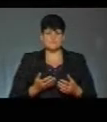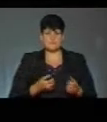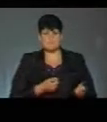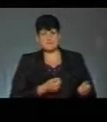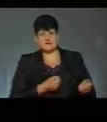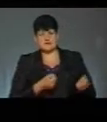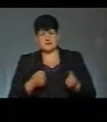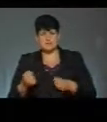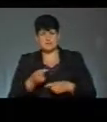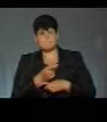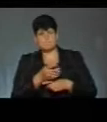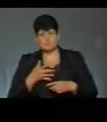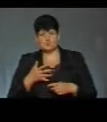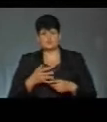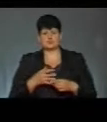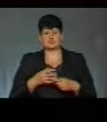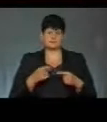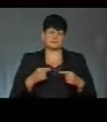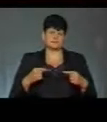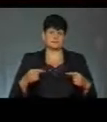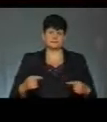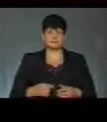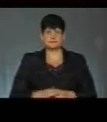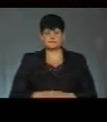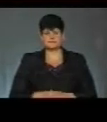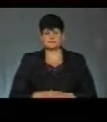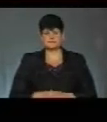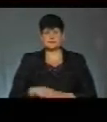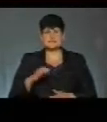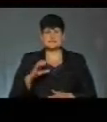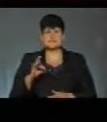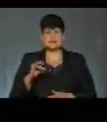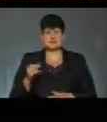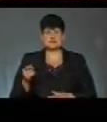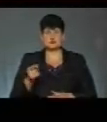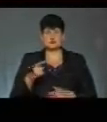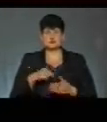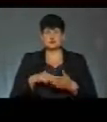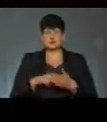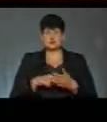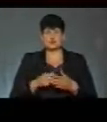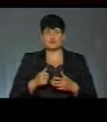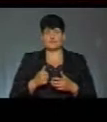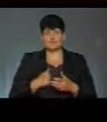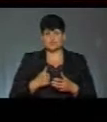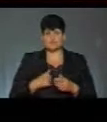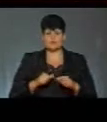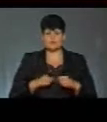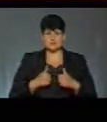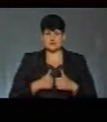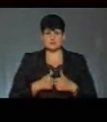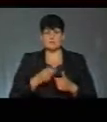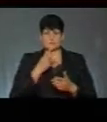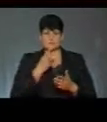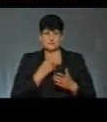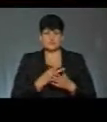перетаскування пушок, там все різне. Сержант Тернопільського міського військового комісаріату Юрій Смірнов